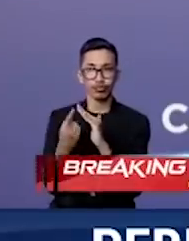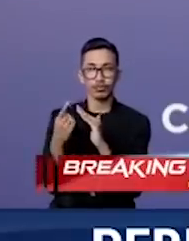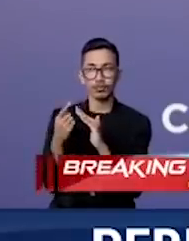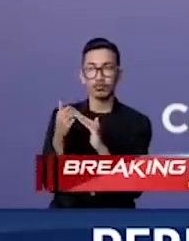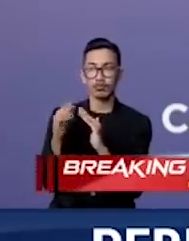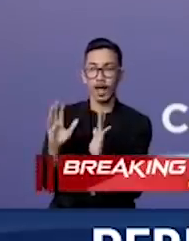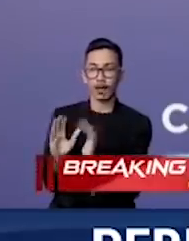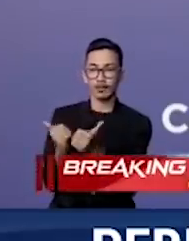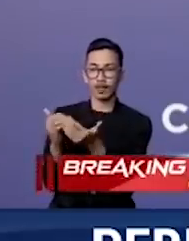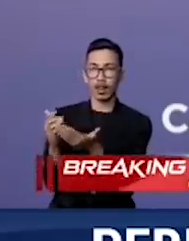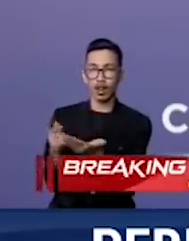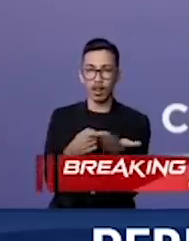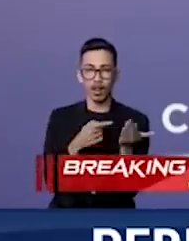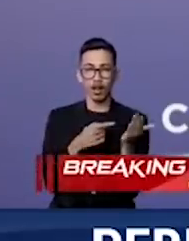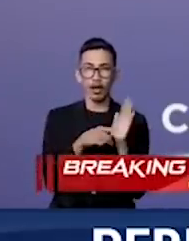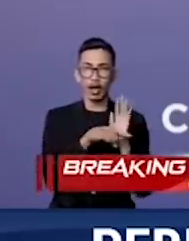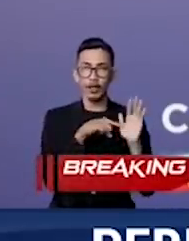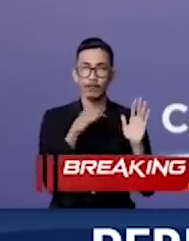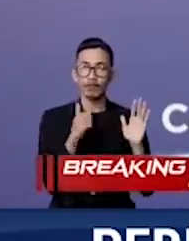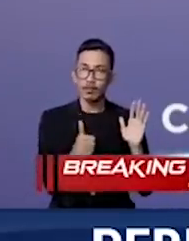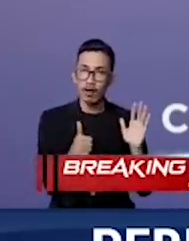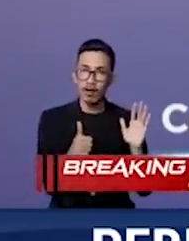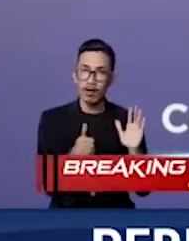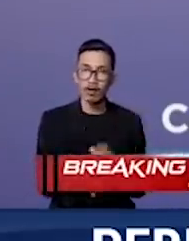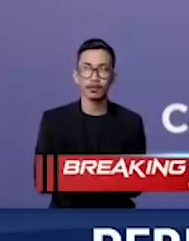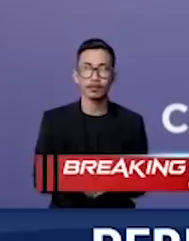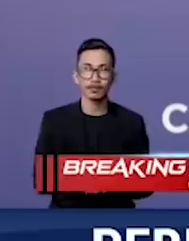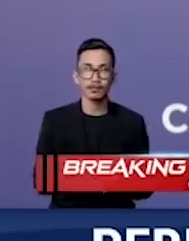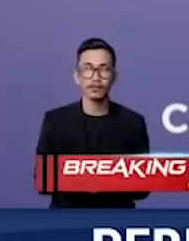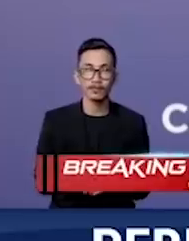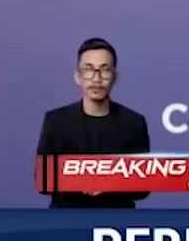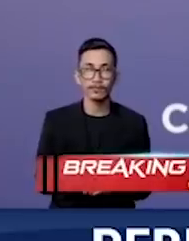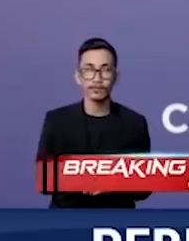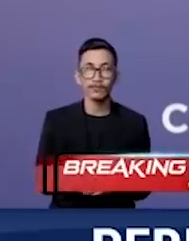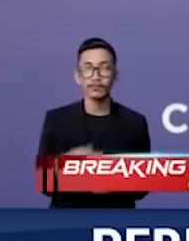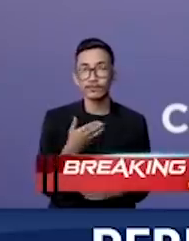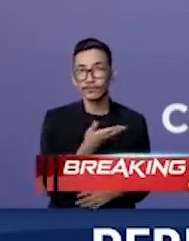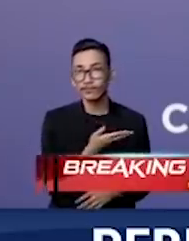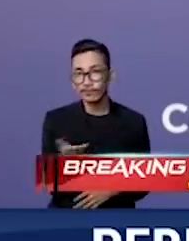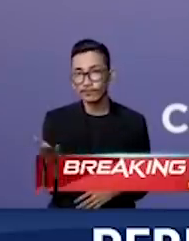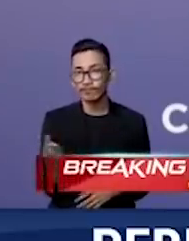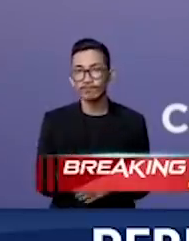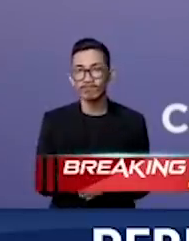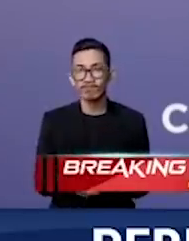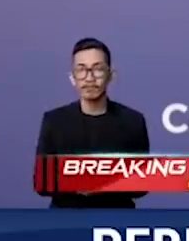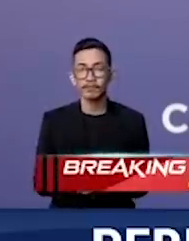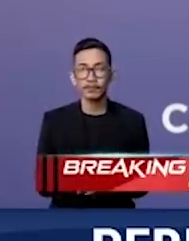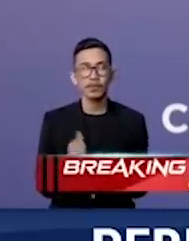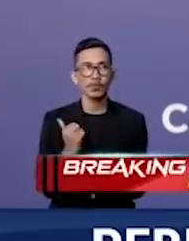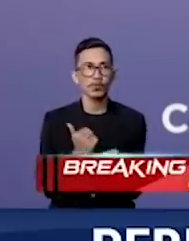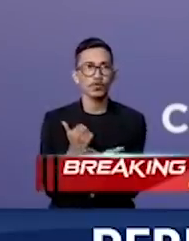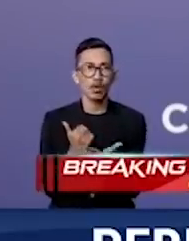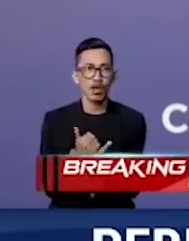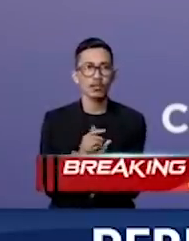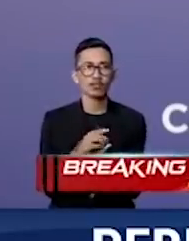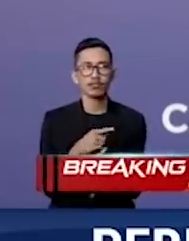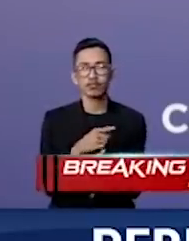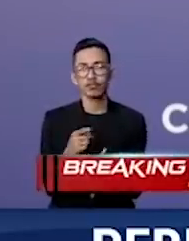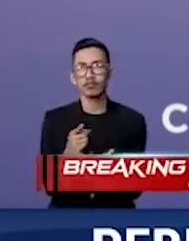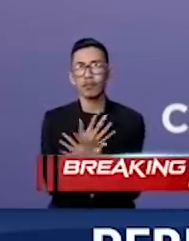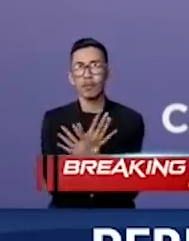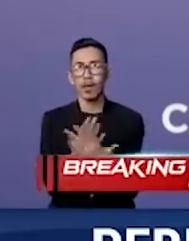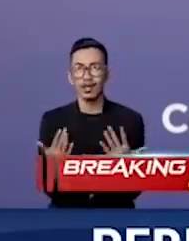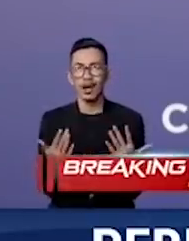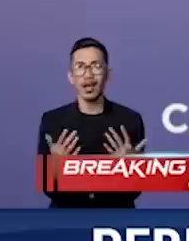didapatkan hasil yang baik dan nanti menjadi negatif serta cara Hai masih banyak masyarakat